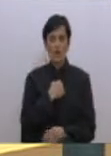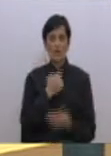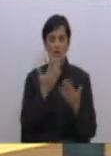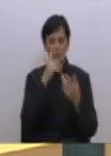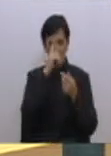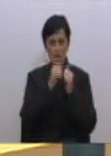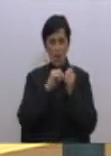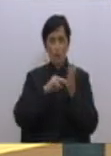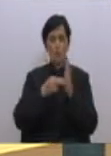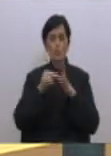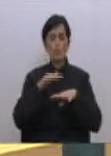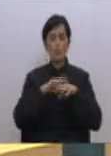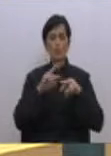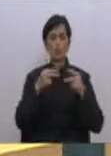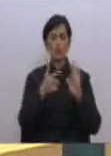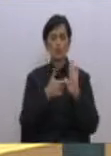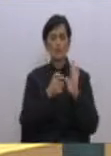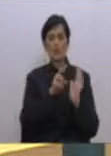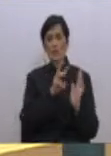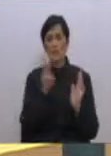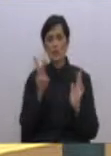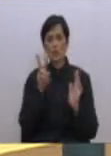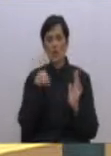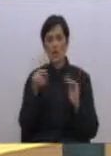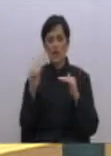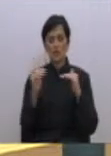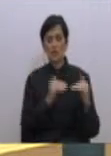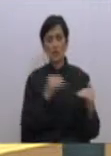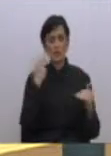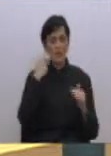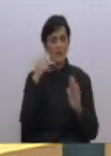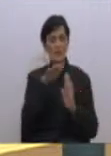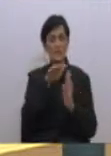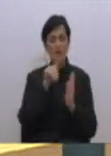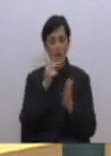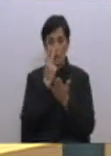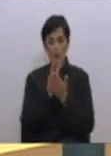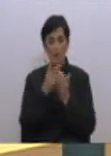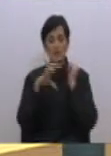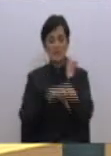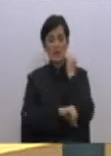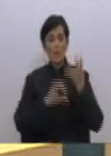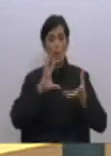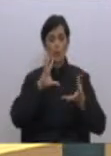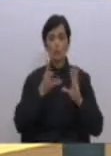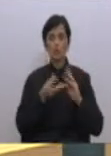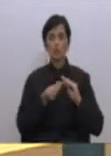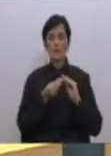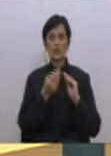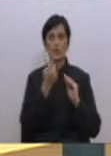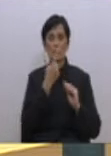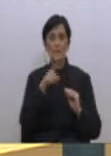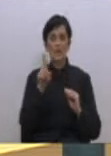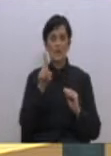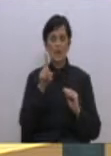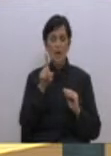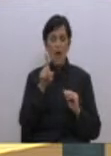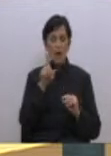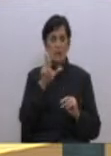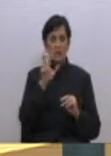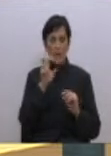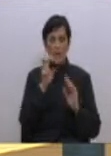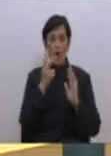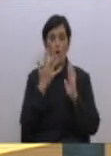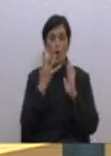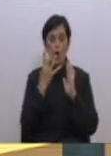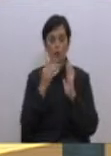să obi uge de sulebebit, și uitați milioane la zeme, de ce vom silit, valis, arebis mașină, bez, abolodjam și miliard s-a mai sorus da 6